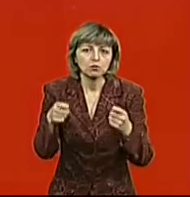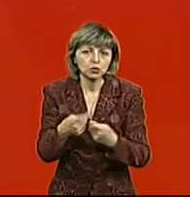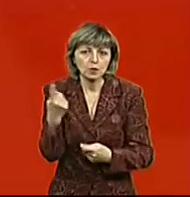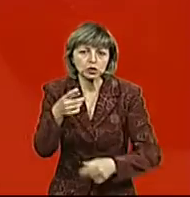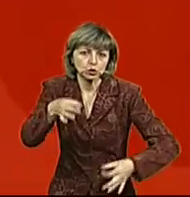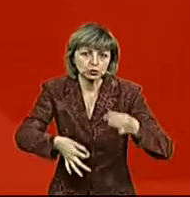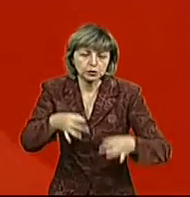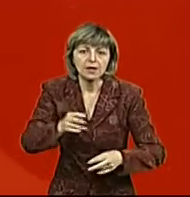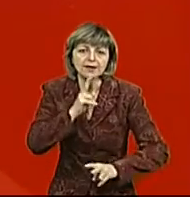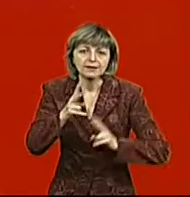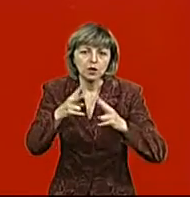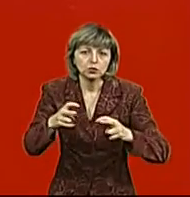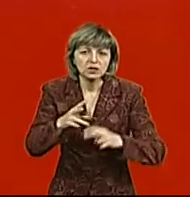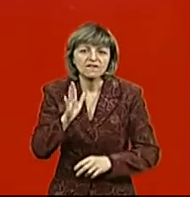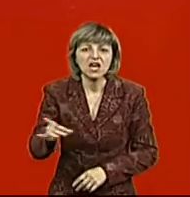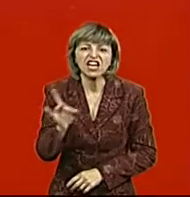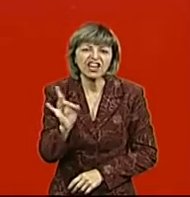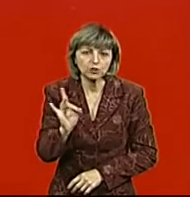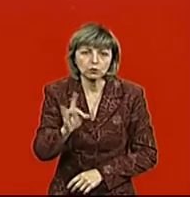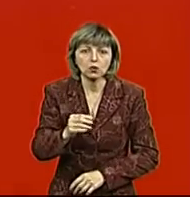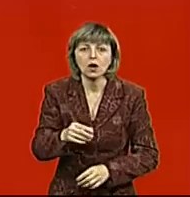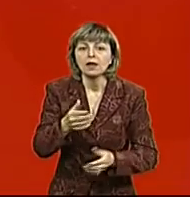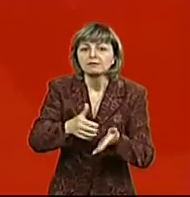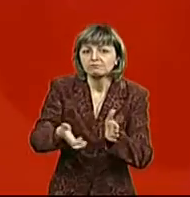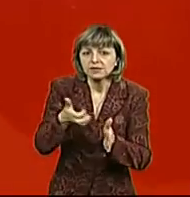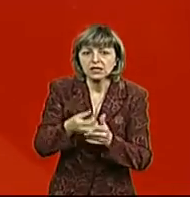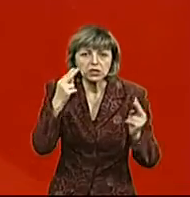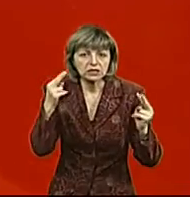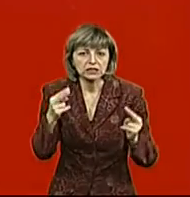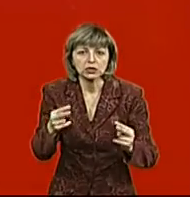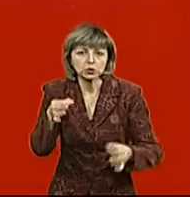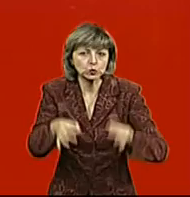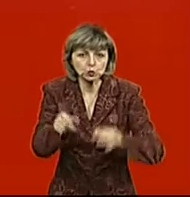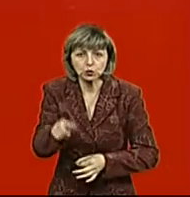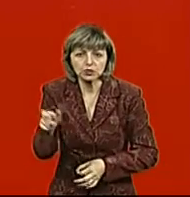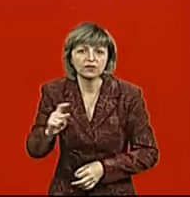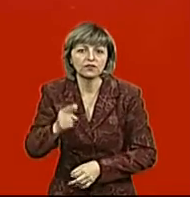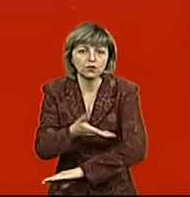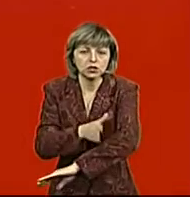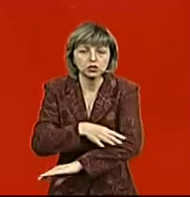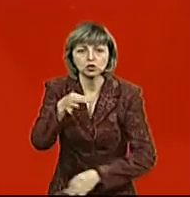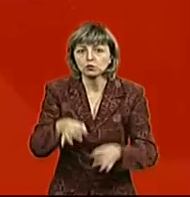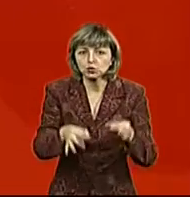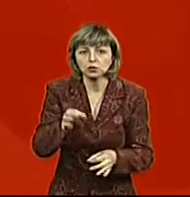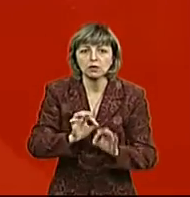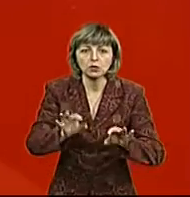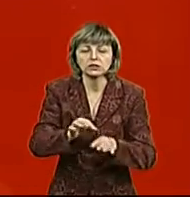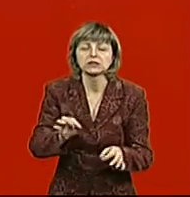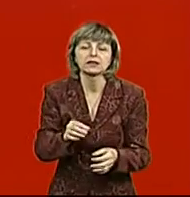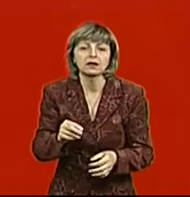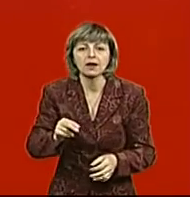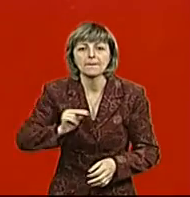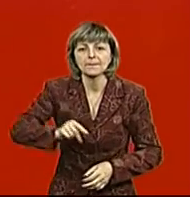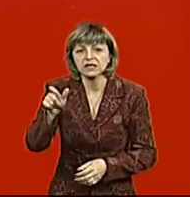інстанції. Скаргу розглядали у Рівному через брак суддів у Волинському апеляційному суді, пояснила працівниця прес-служби